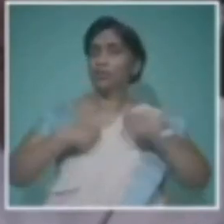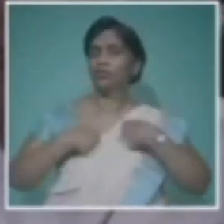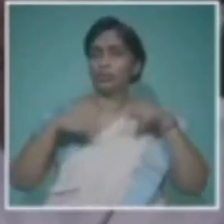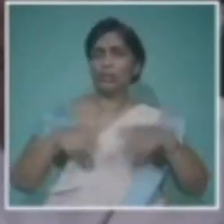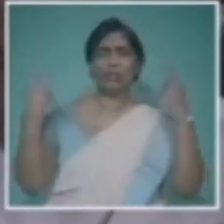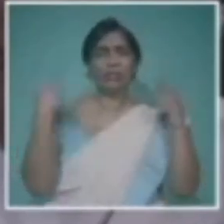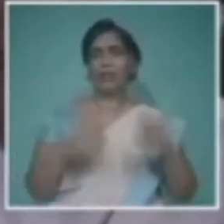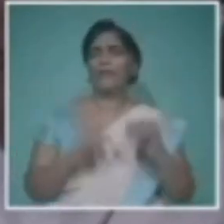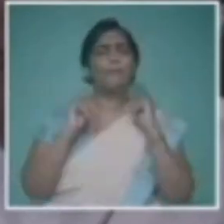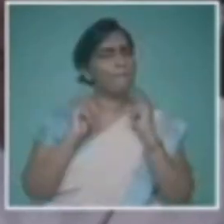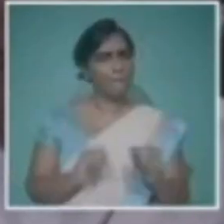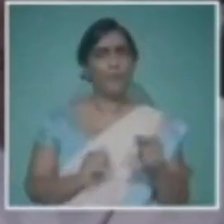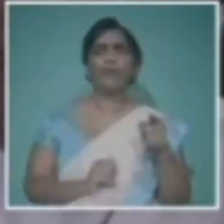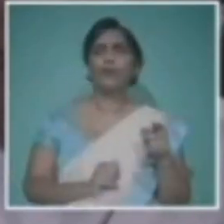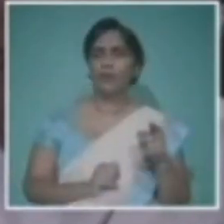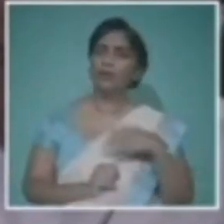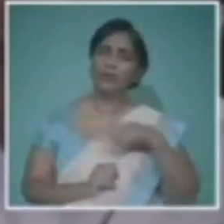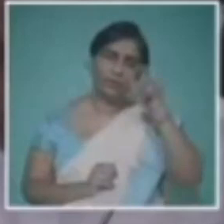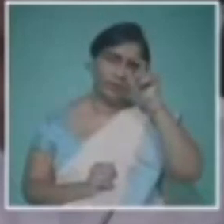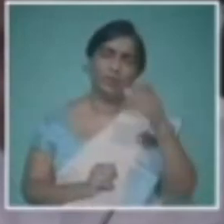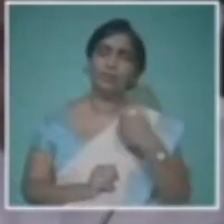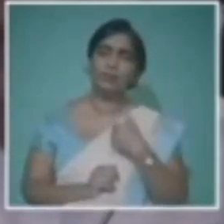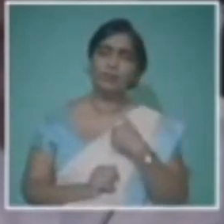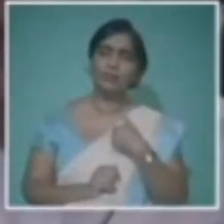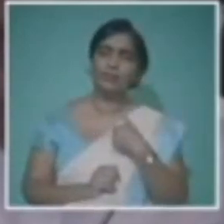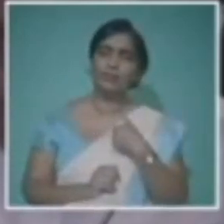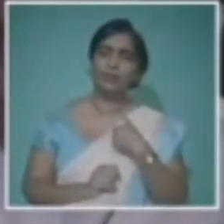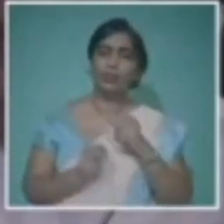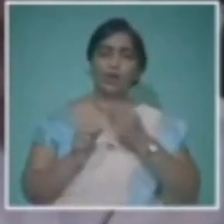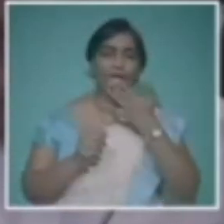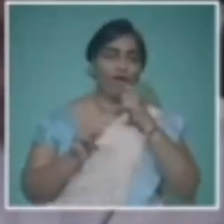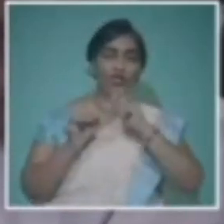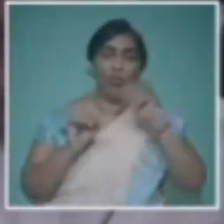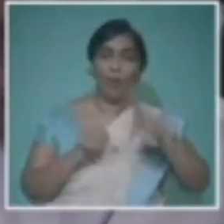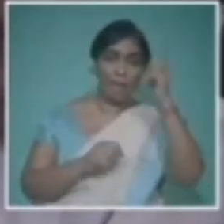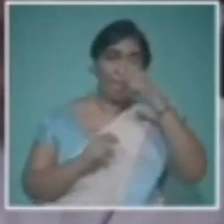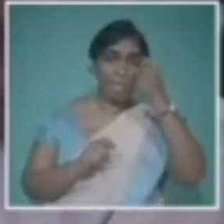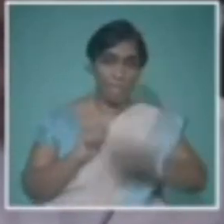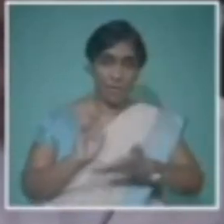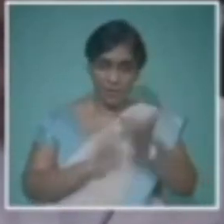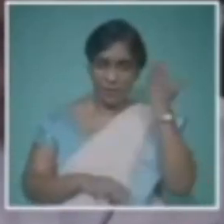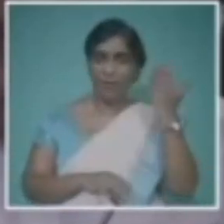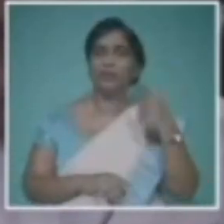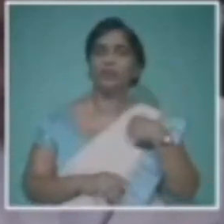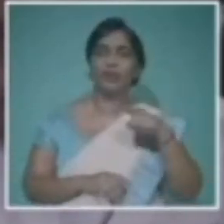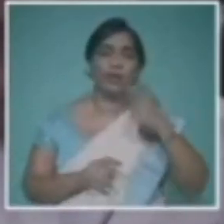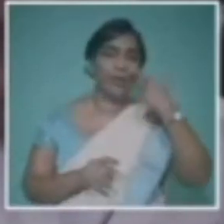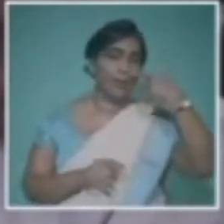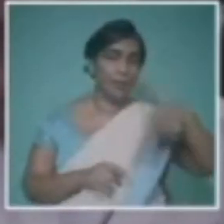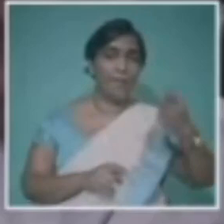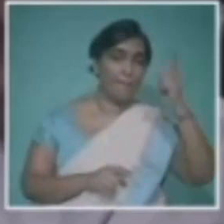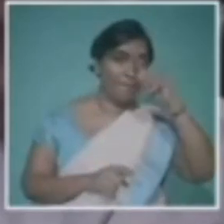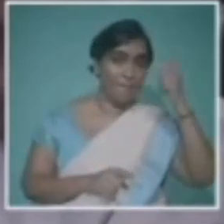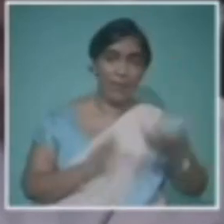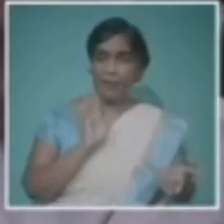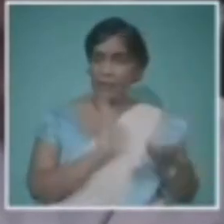තියෙනවා. ඒක වැරදි. දැන් බලන්න අපි කියනවනම් වෝටර් බෝඩ් එකේ පඩි වැඩි කියලා. අපි කියනවනම් පෙට්‍රෝලියම් එකේ පඩි